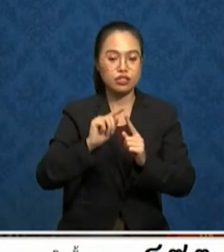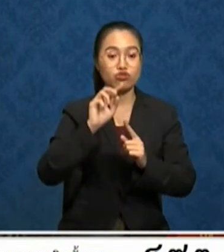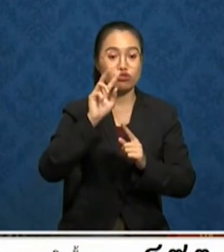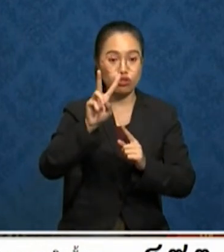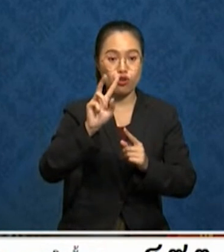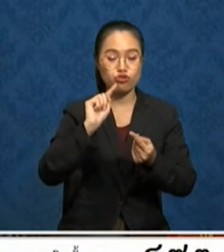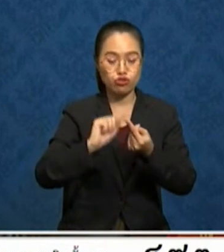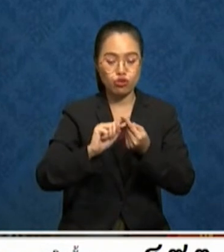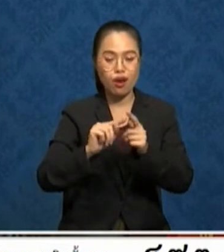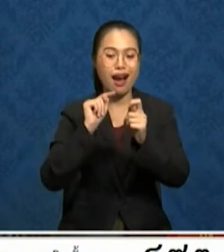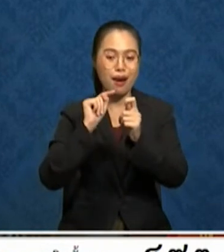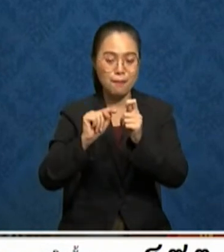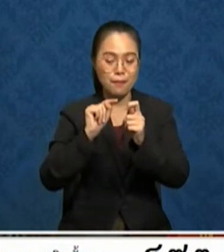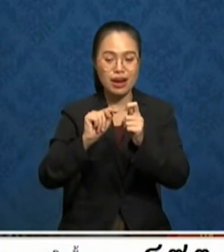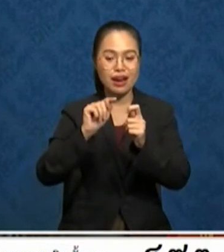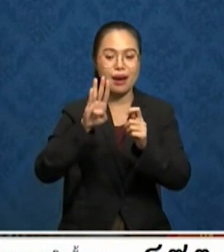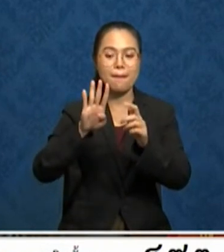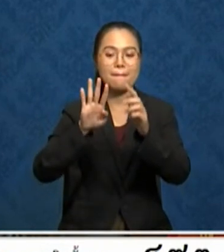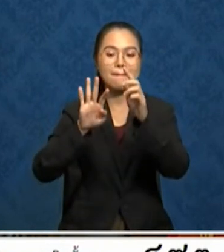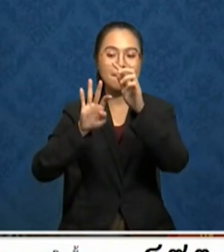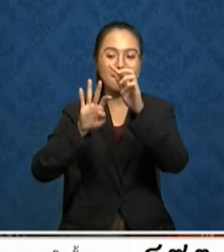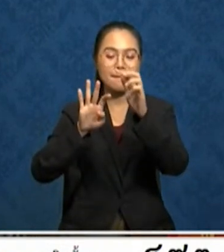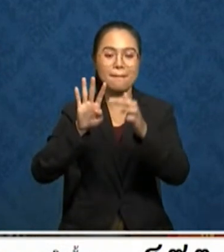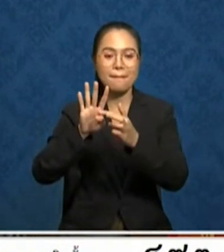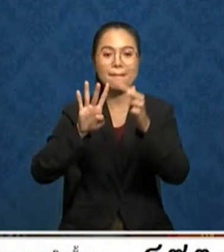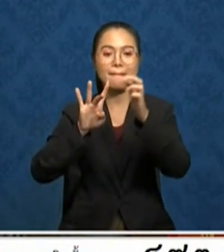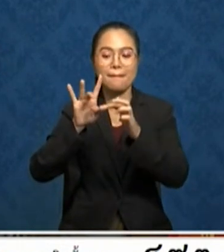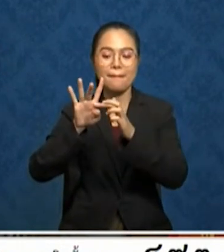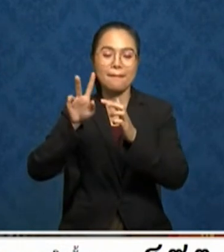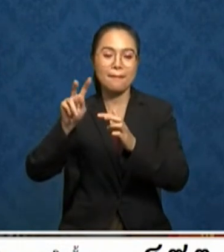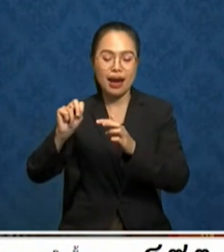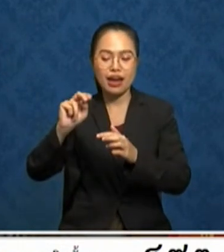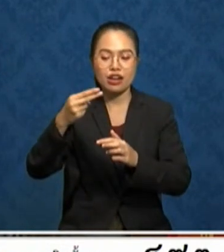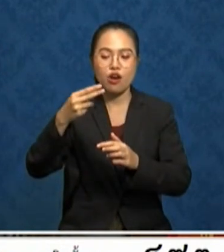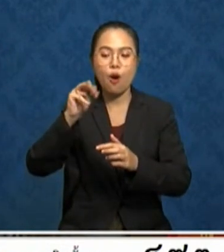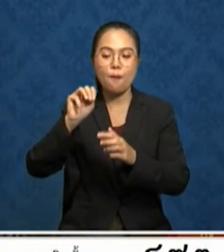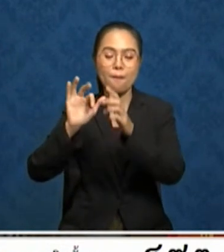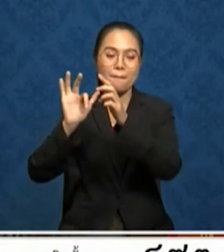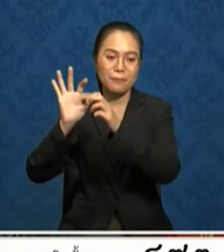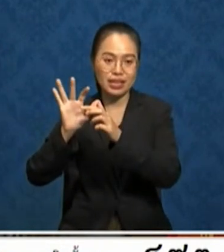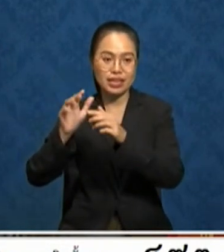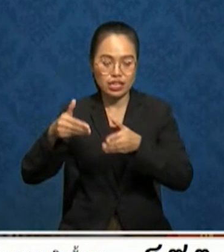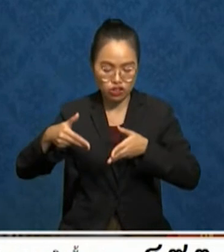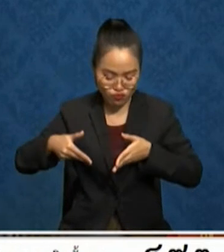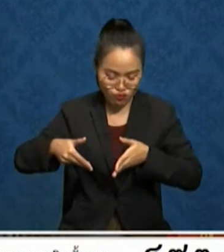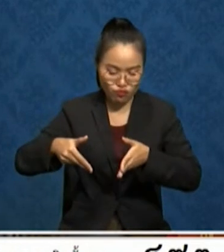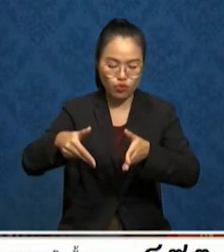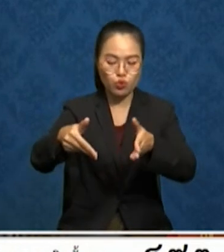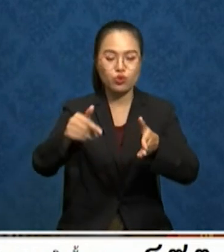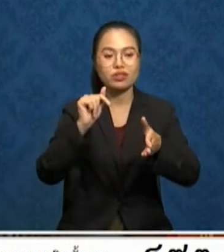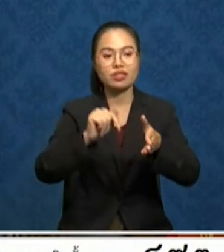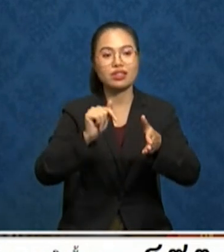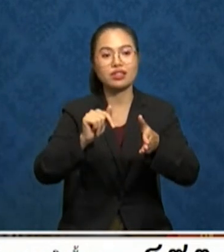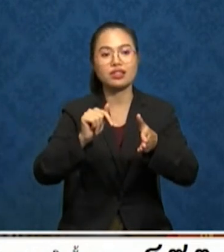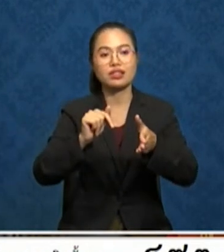นหมายเลข3028ซึ่งเป็นเส้นทางจากแยกบางงาอำเภอท่าวุ้งไปถึงอำเภอบ้านหมี่เนื่องจากว่าเส้น